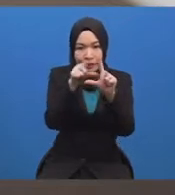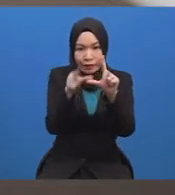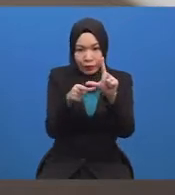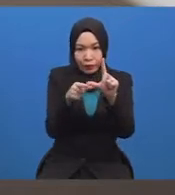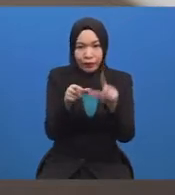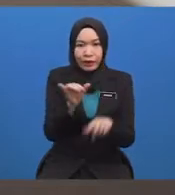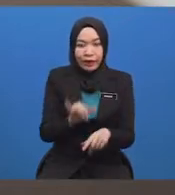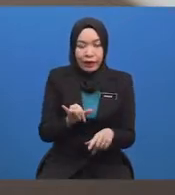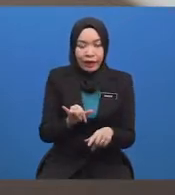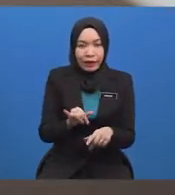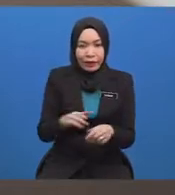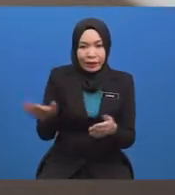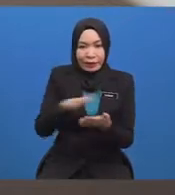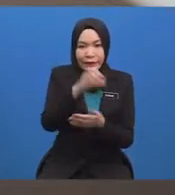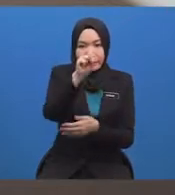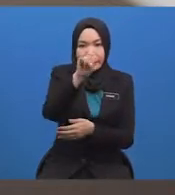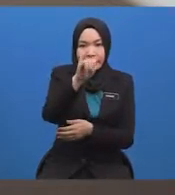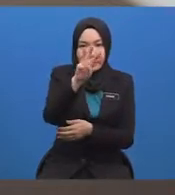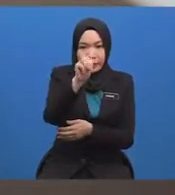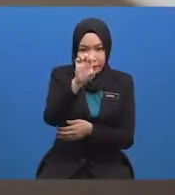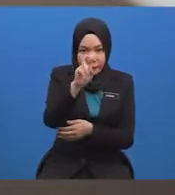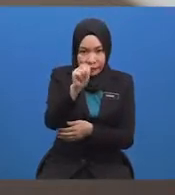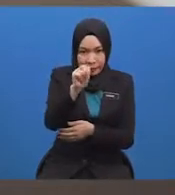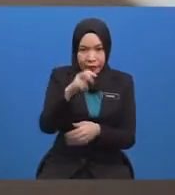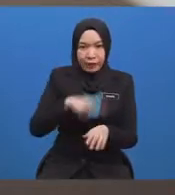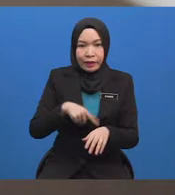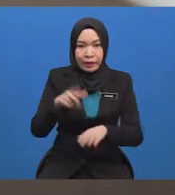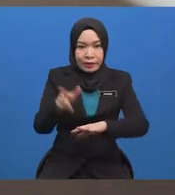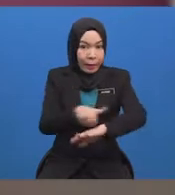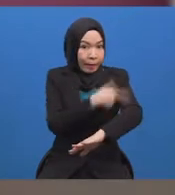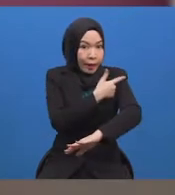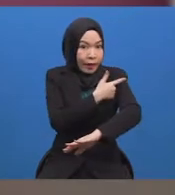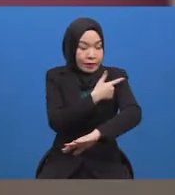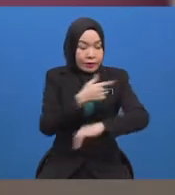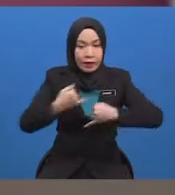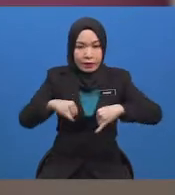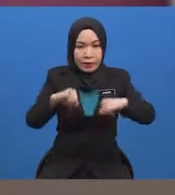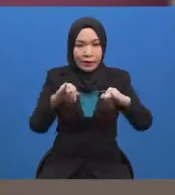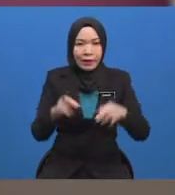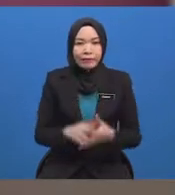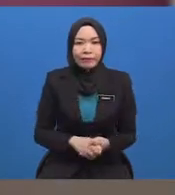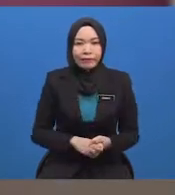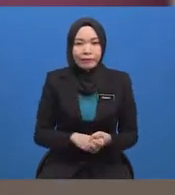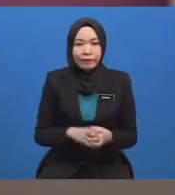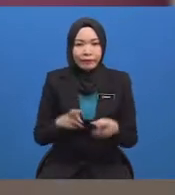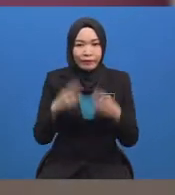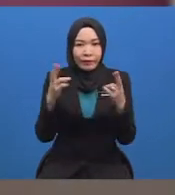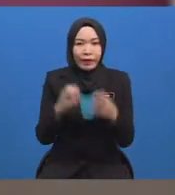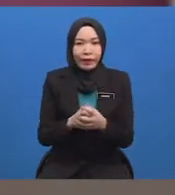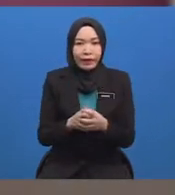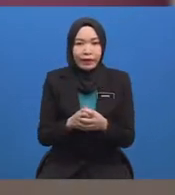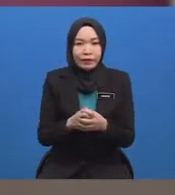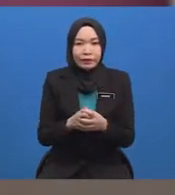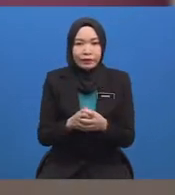Raya Hai mungkin murid-murid pernah melihat tetapi tidak tahu fungsi atau perannya